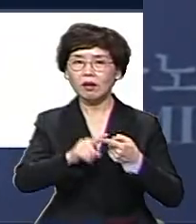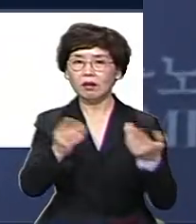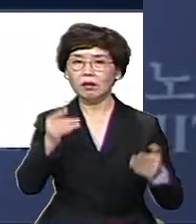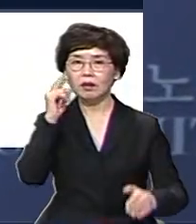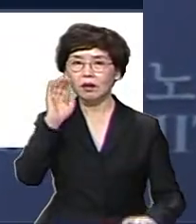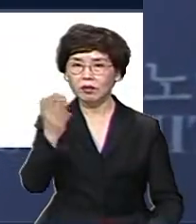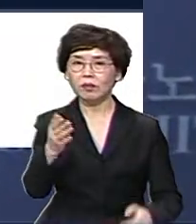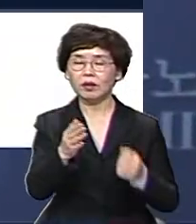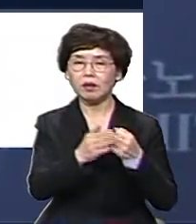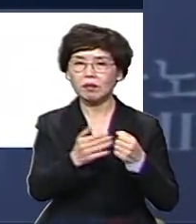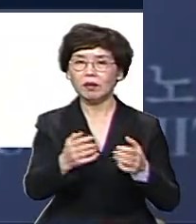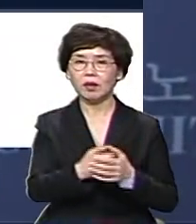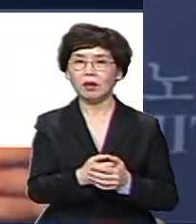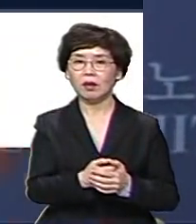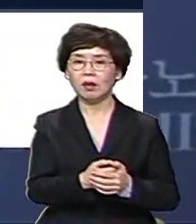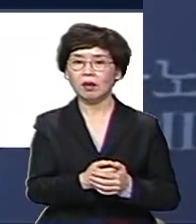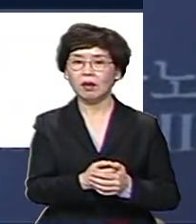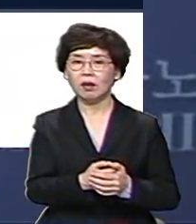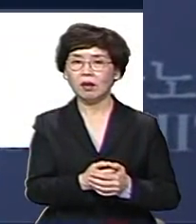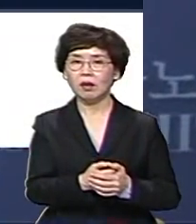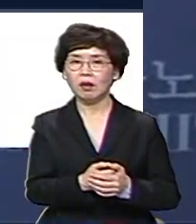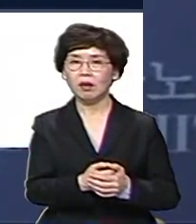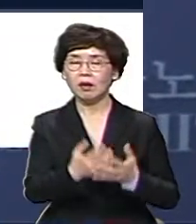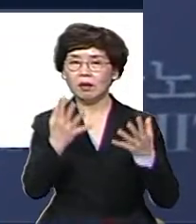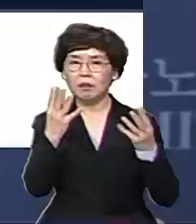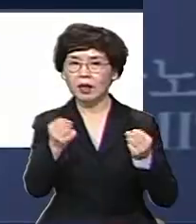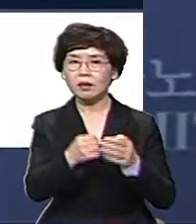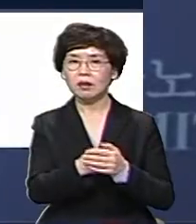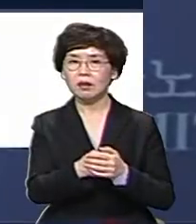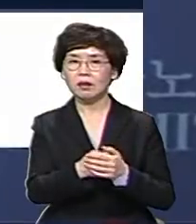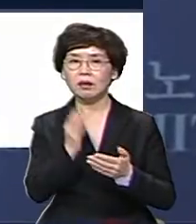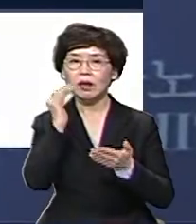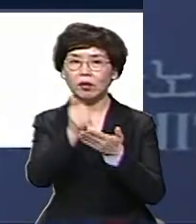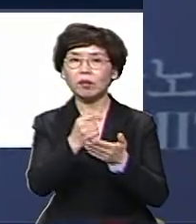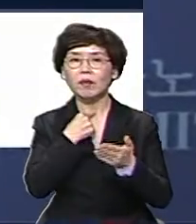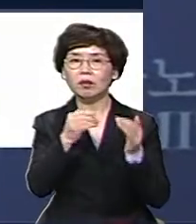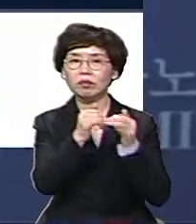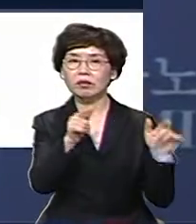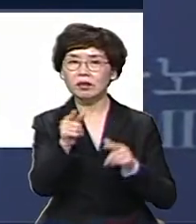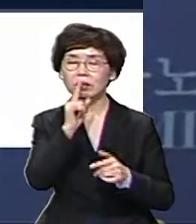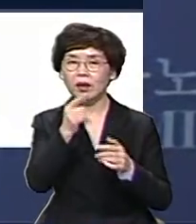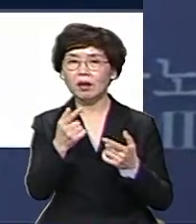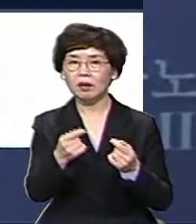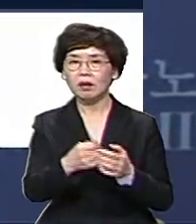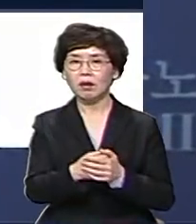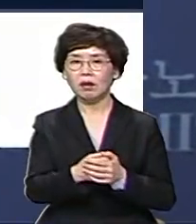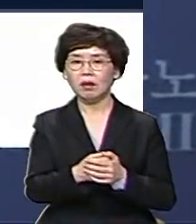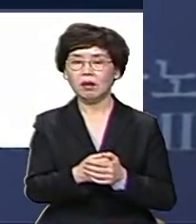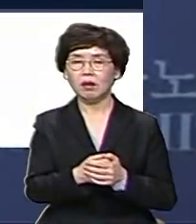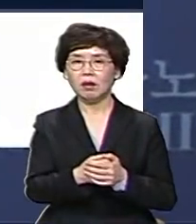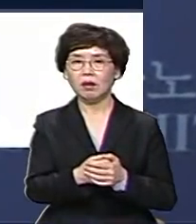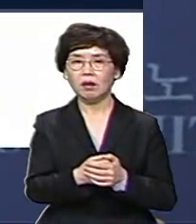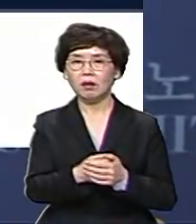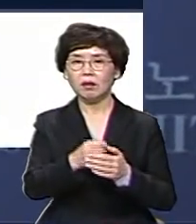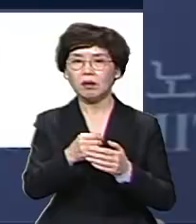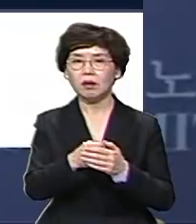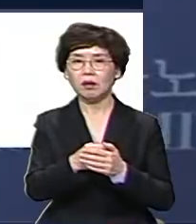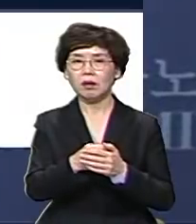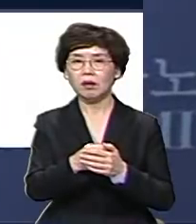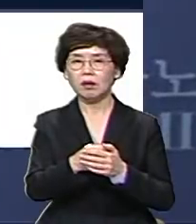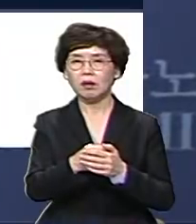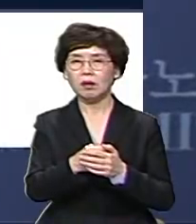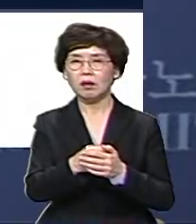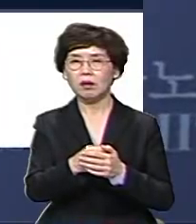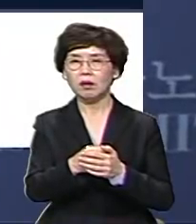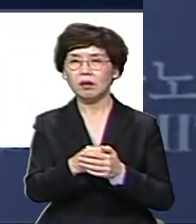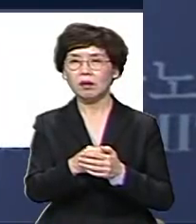동안 아무 일도 없다가 이제 일이 일어나고 있는 것 아닙니까? 저는 그렇게 생각합니다. 그래서 많은 대통령직들이 있었을